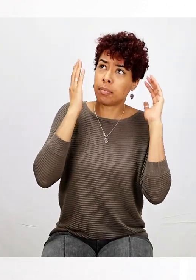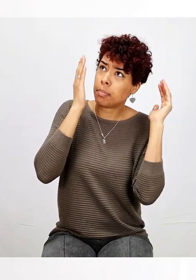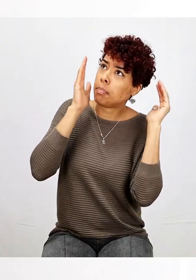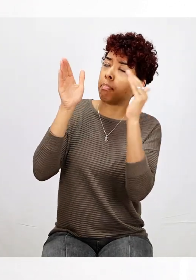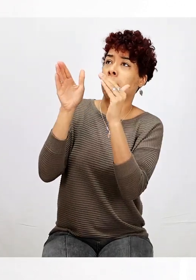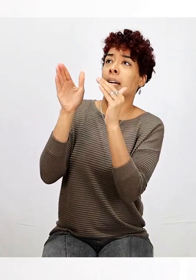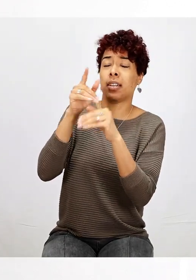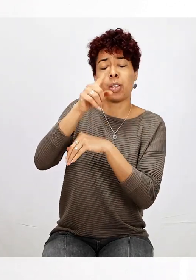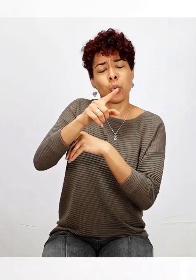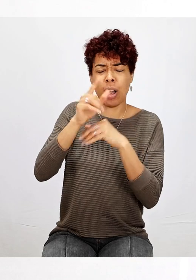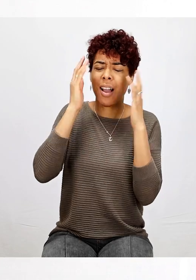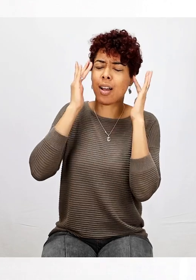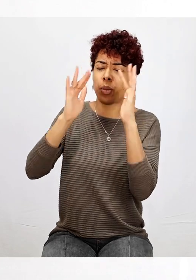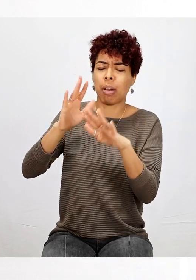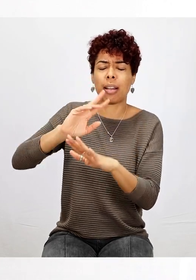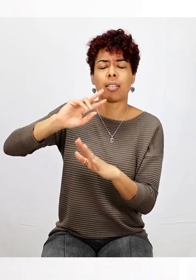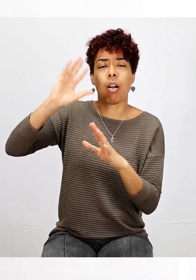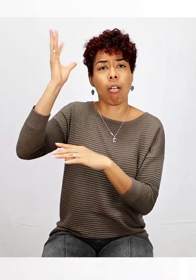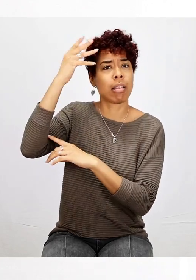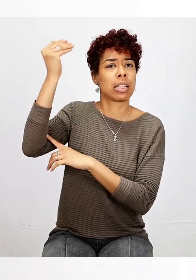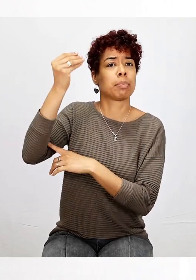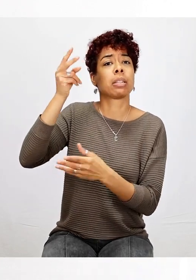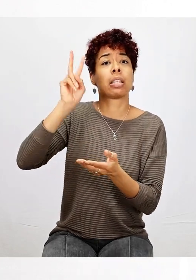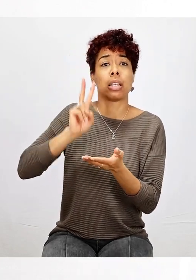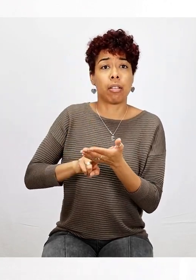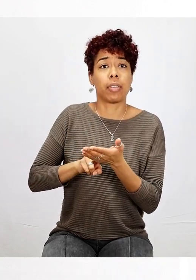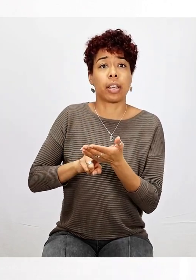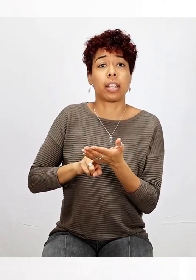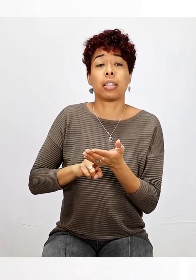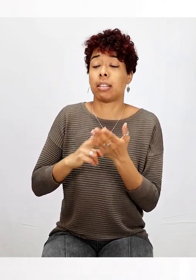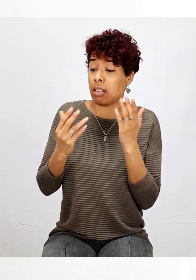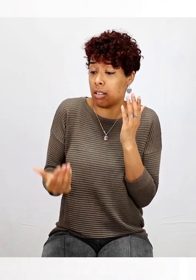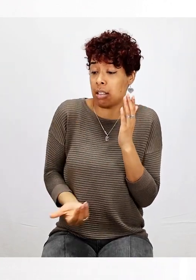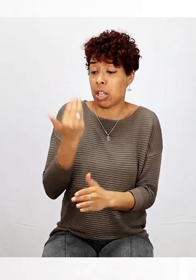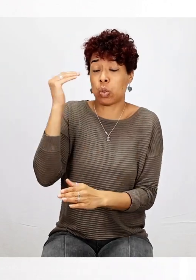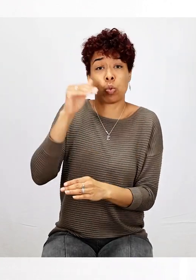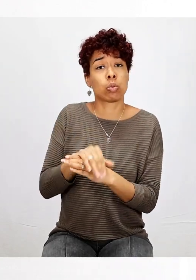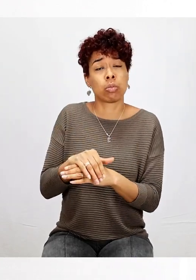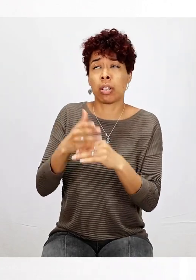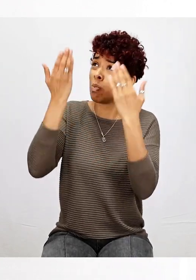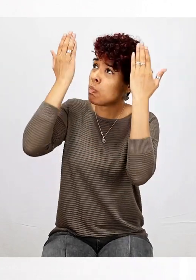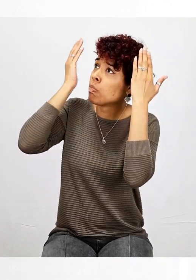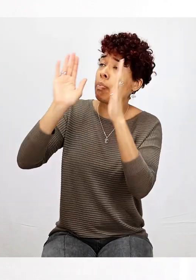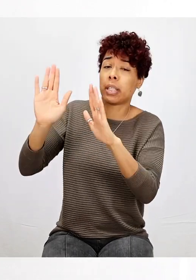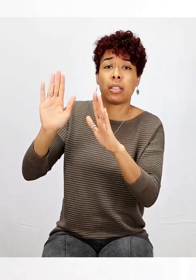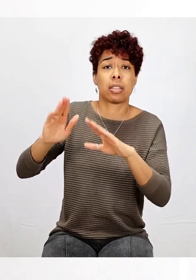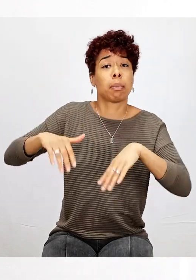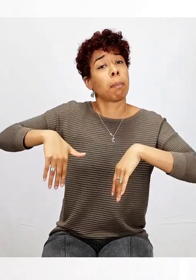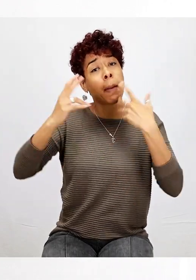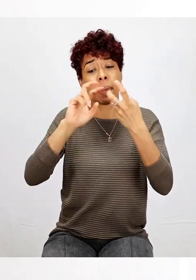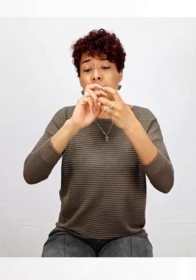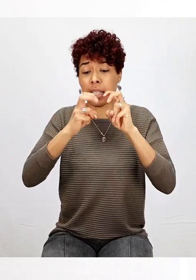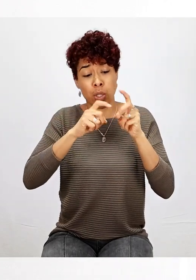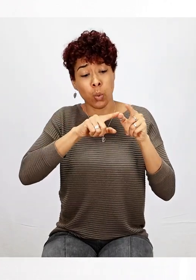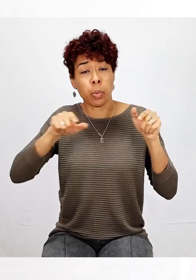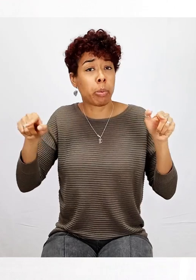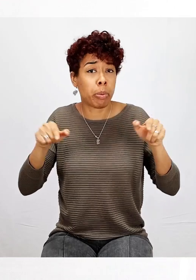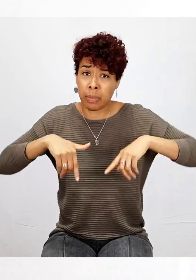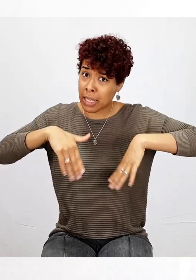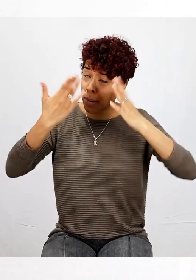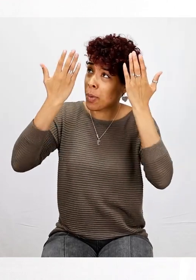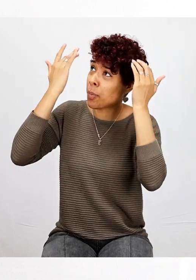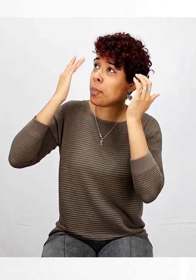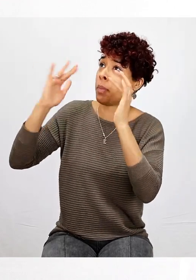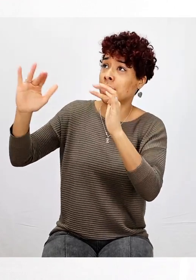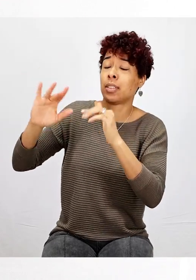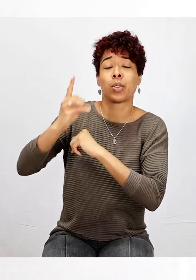en esprit, en vérité encore aujourd'hui et que tu bénisses Dieu dans cette journée, quelle que soit la saison que tu passes, parce que Dieu est avec toi et qu'il t'a sauvé.